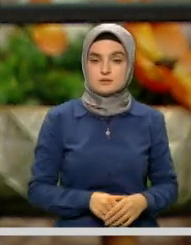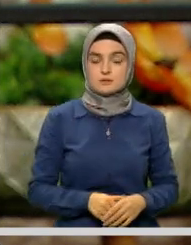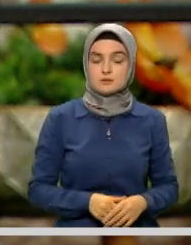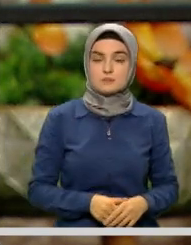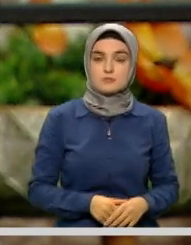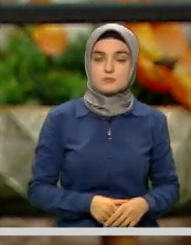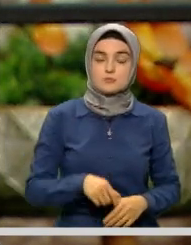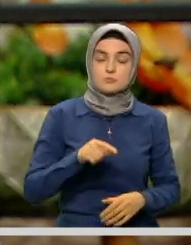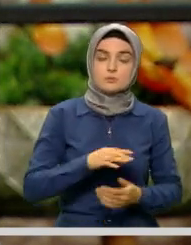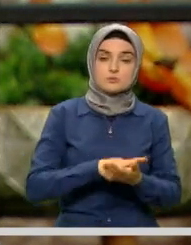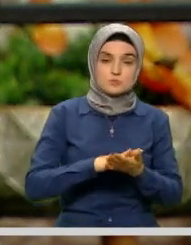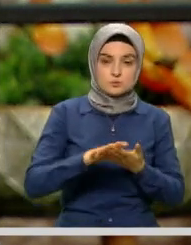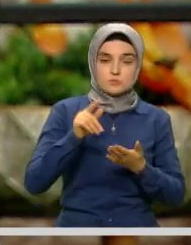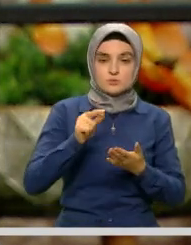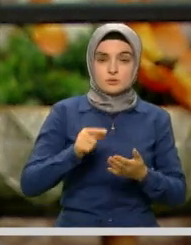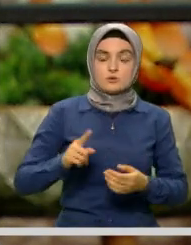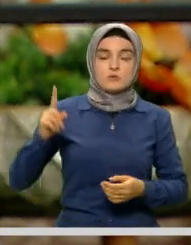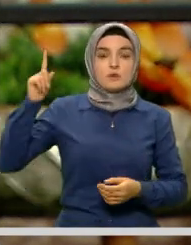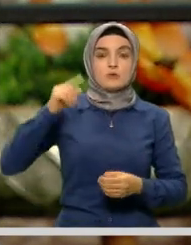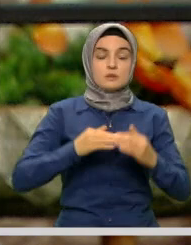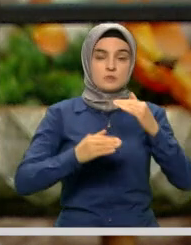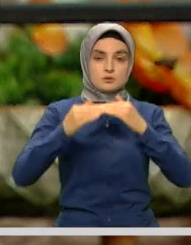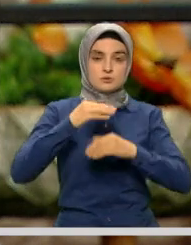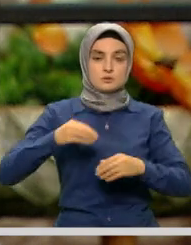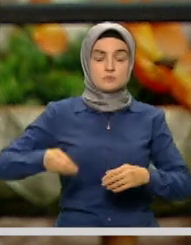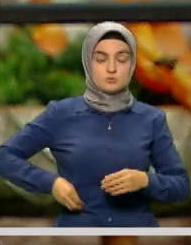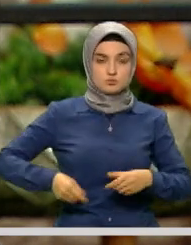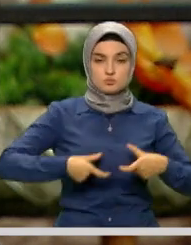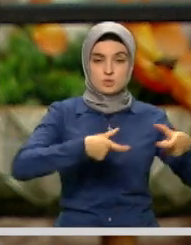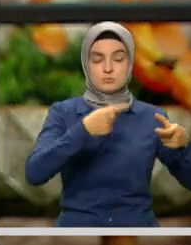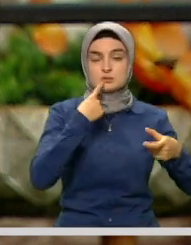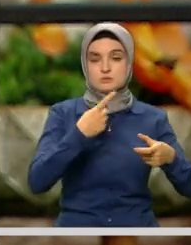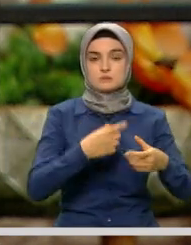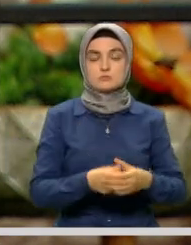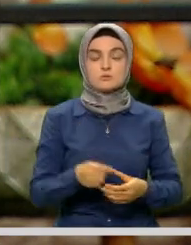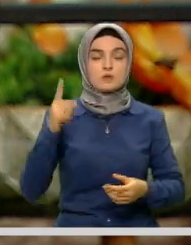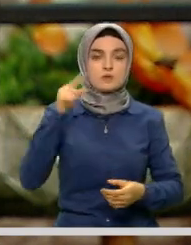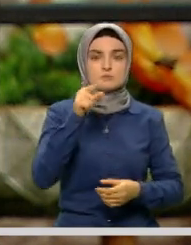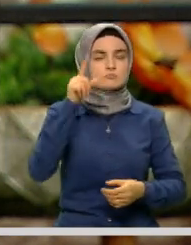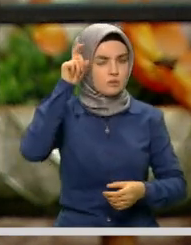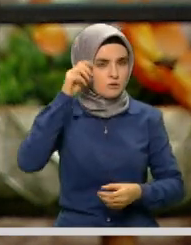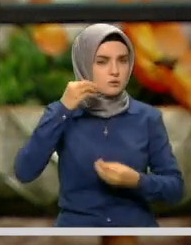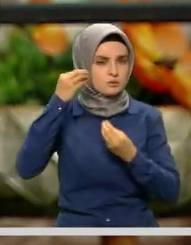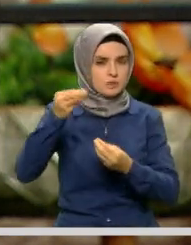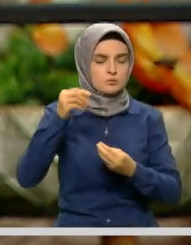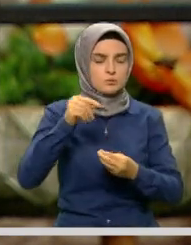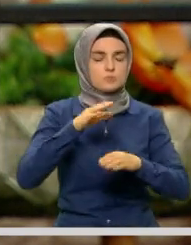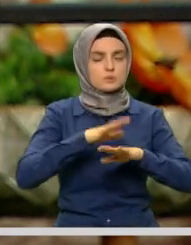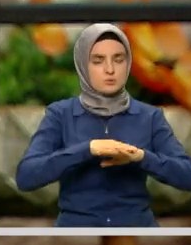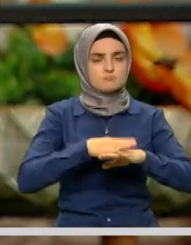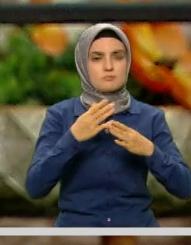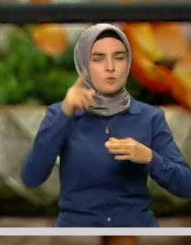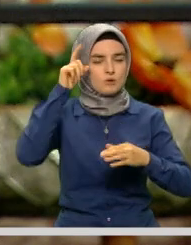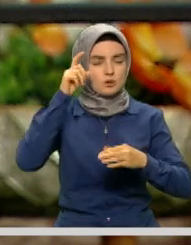aslında düpedüz Allah-u Teala'ya bir iftira atmak. Evet. Allah bir akıl vermiş ve sen bunu diyorsun ki ya Rabbi ben bunu işledim ama bu benim